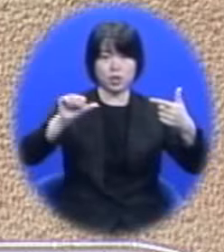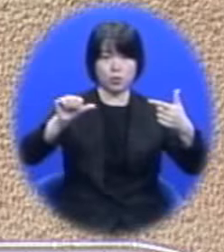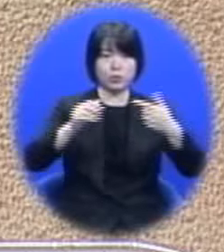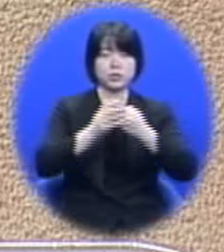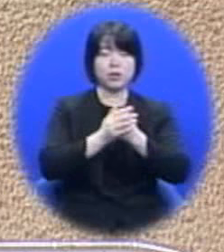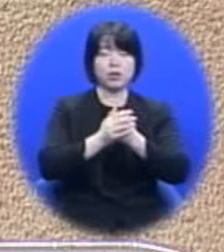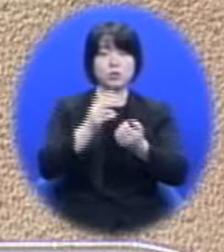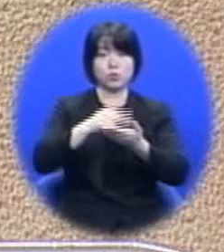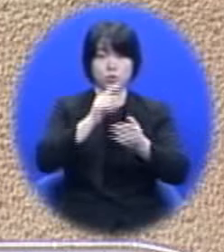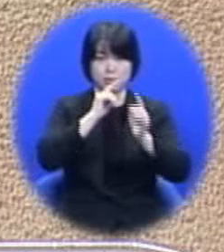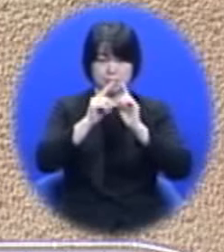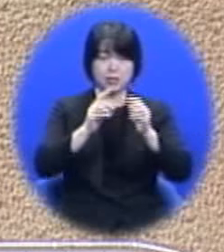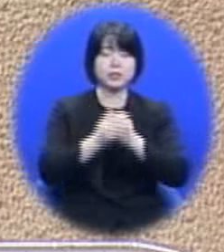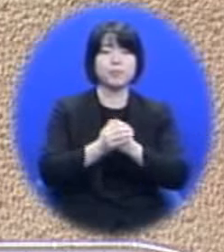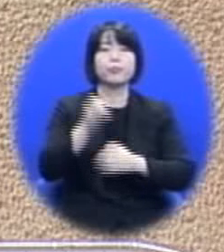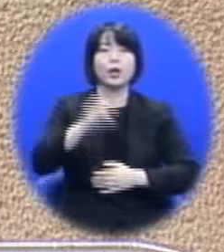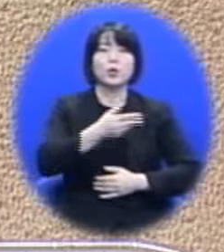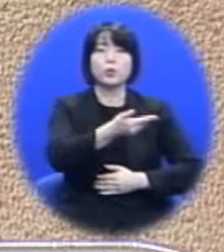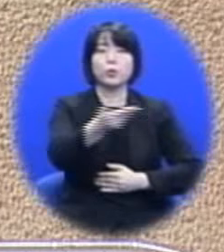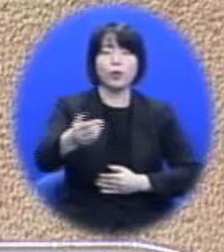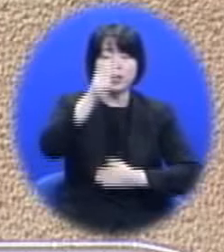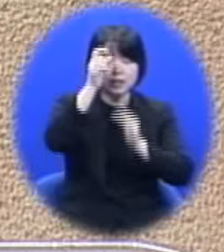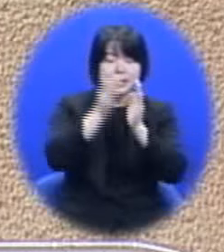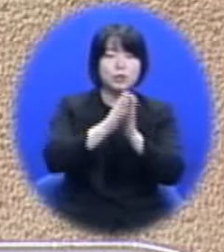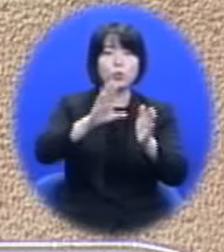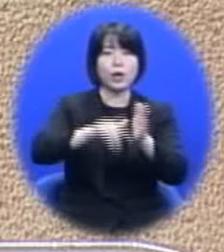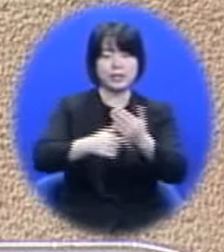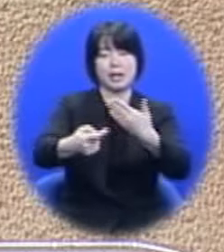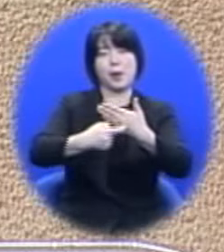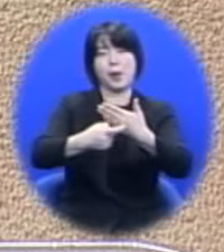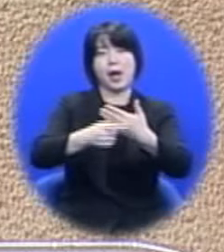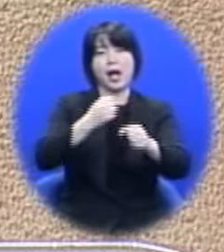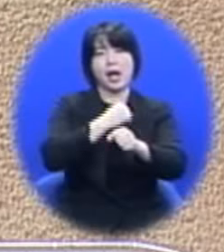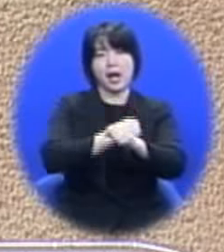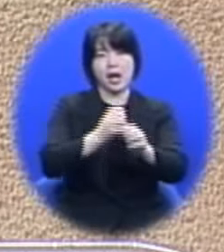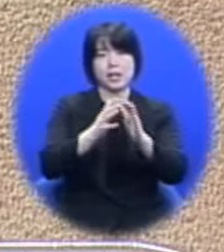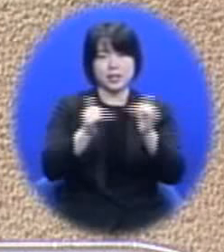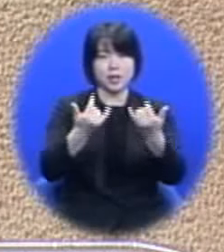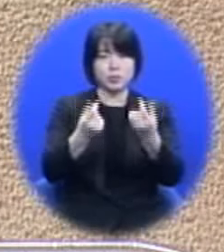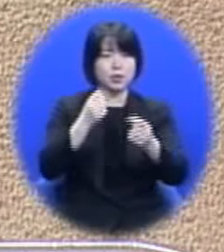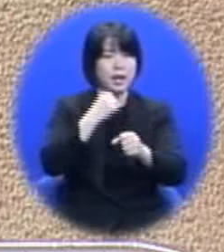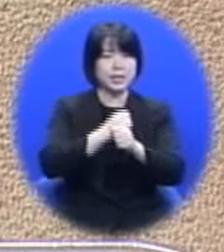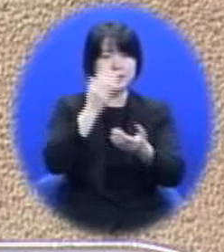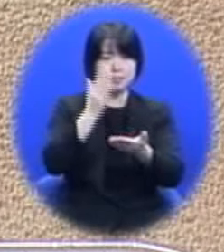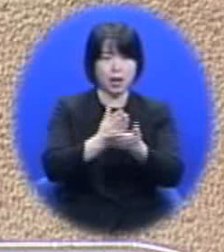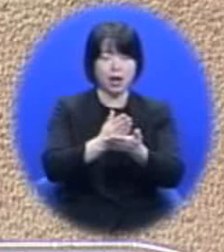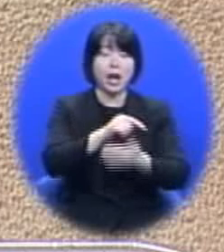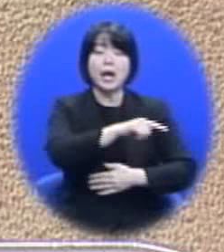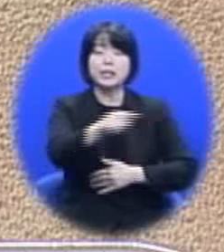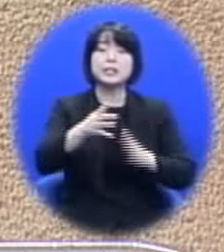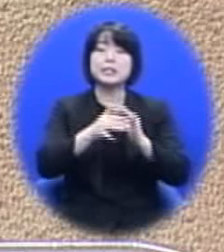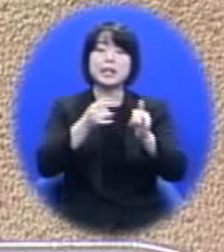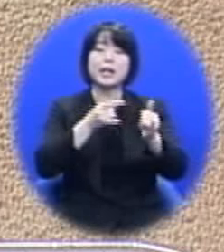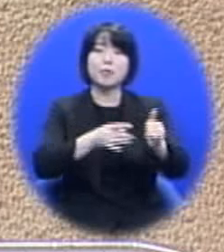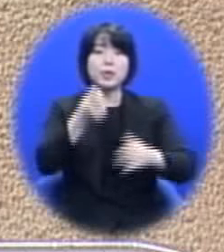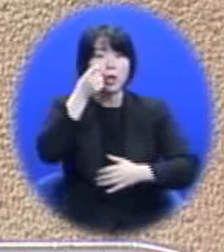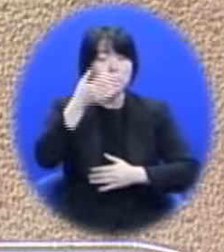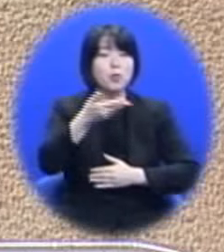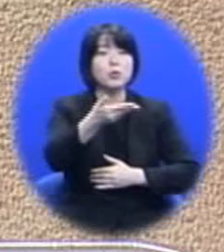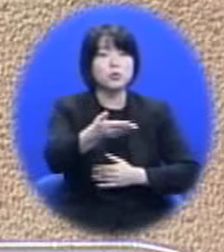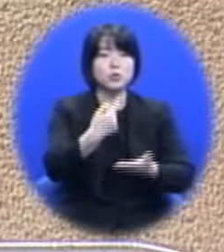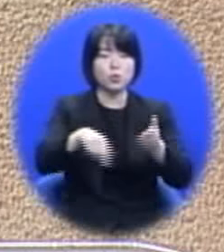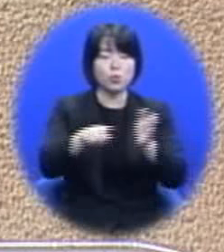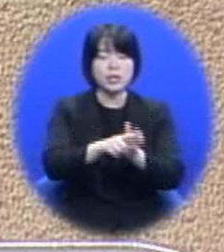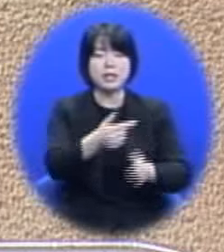주님이 말씀하셨습니다. 또 너희는 기도할 때 외식하는 자와 같이 하지 말라. 그들은 사람에게 보이려고 회당과